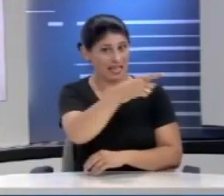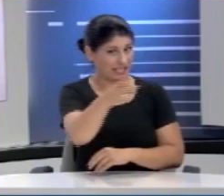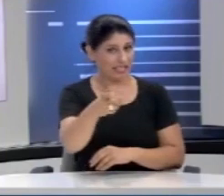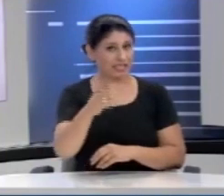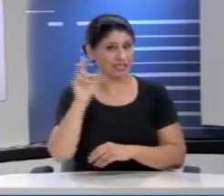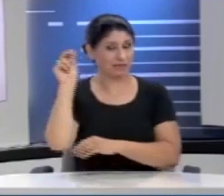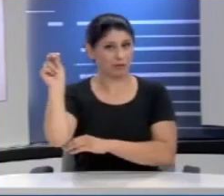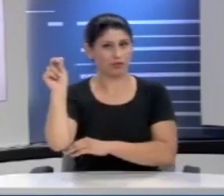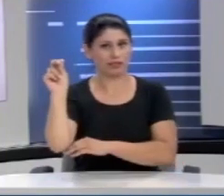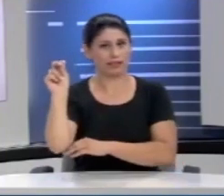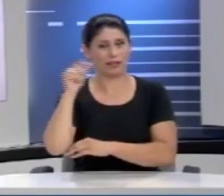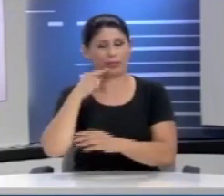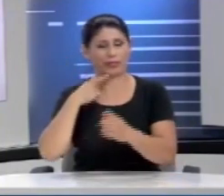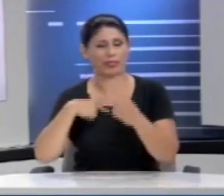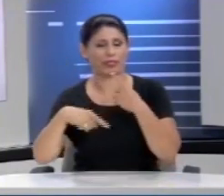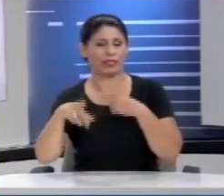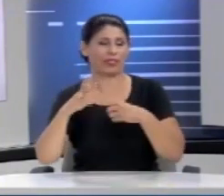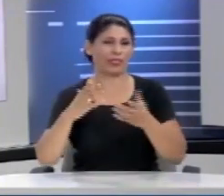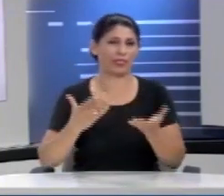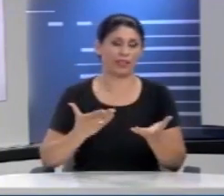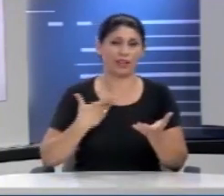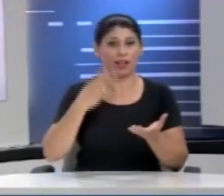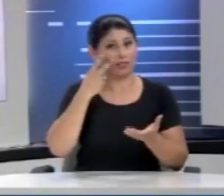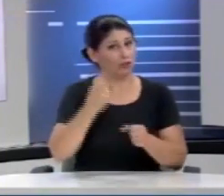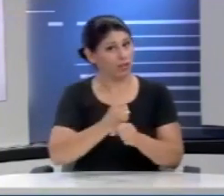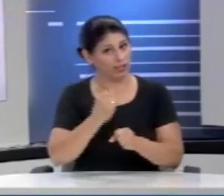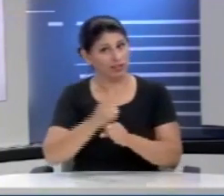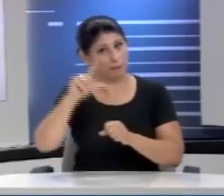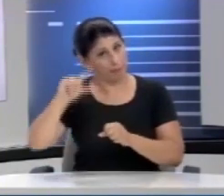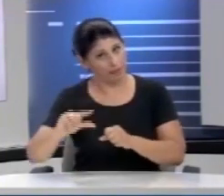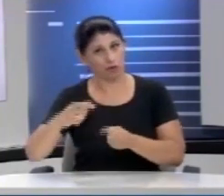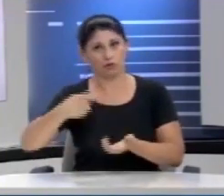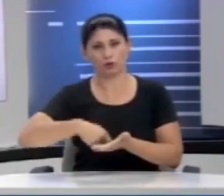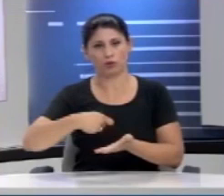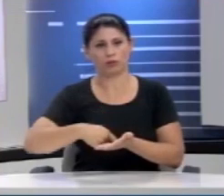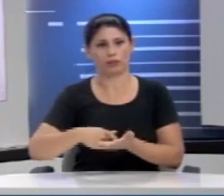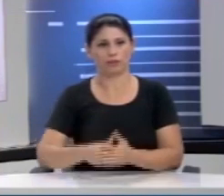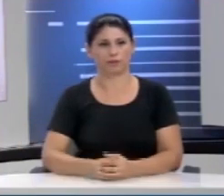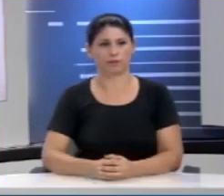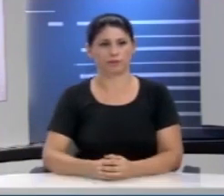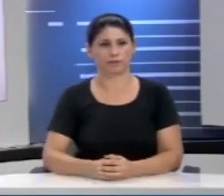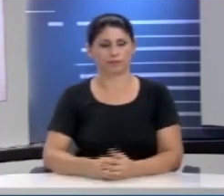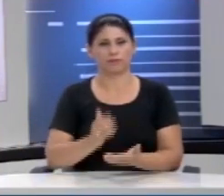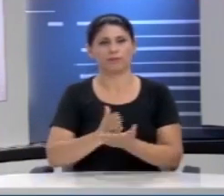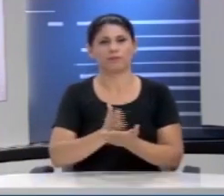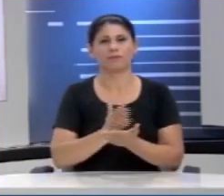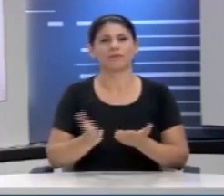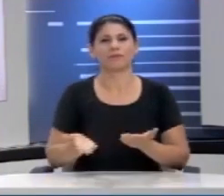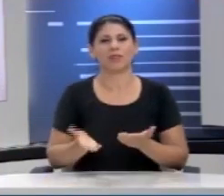Υπόσχεστε, για να χρυσώσετε το χάπι, πως θα δουν και οι εργαζόμενοι μείωση της φορολογίας τους.